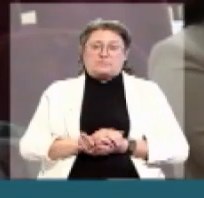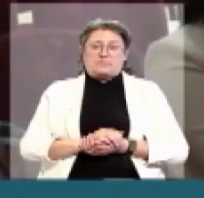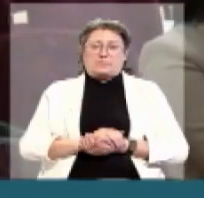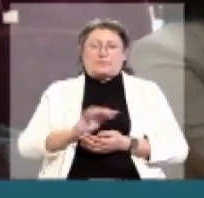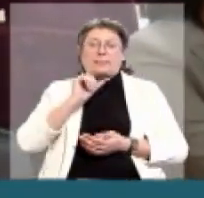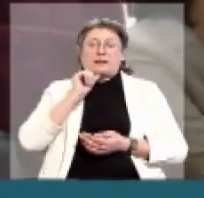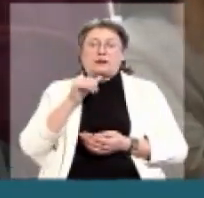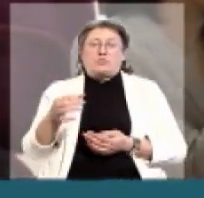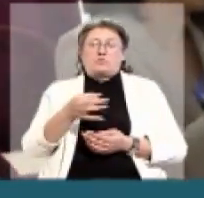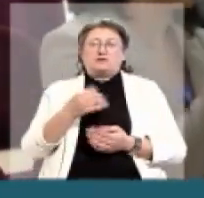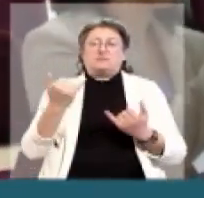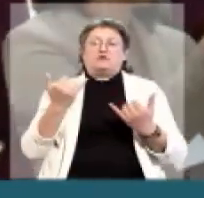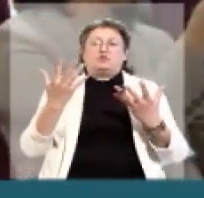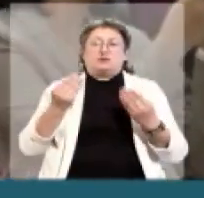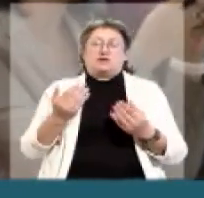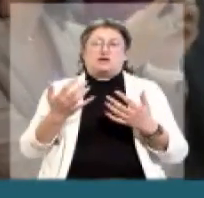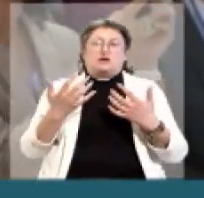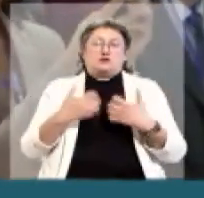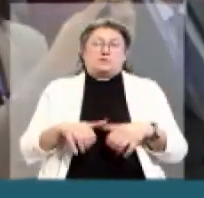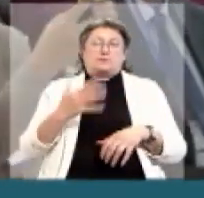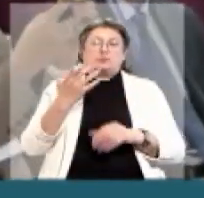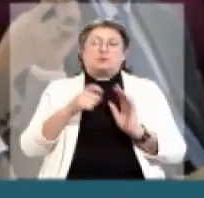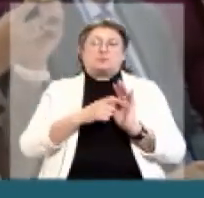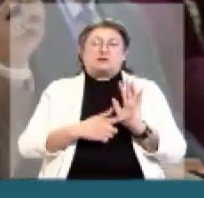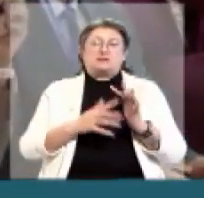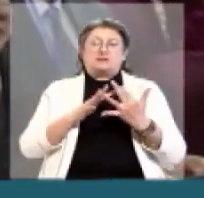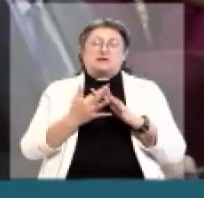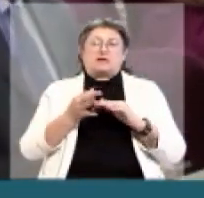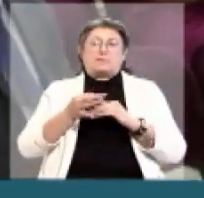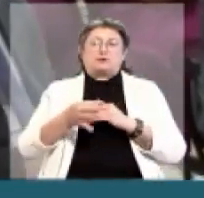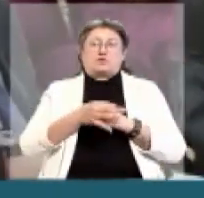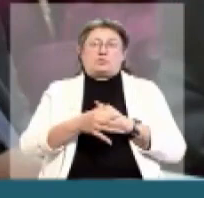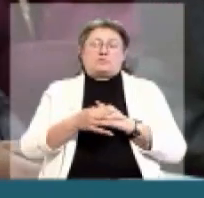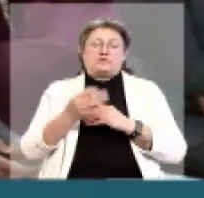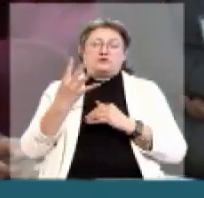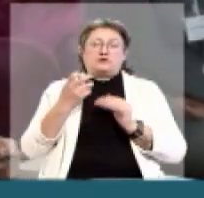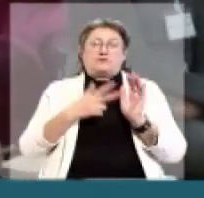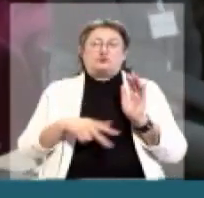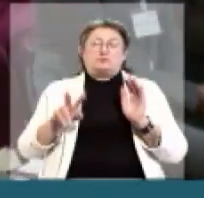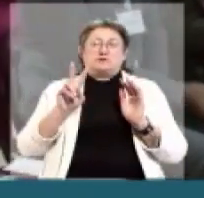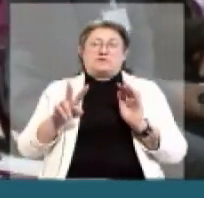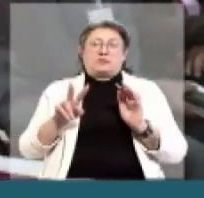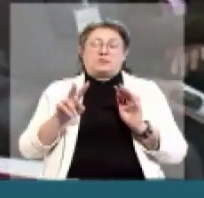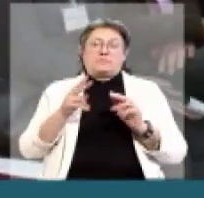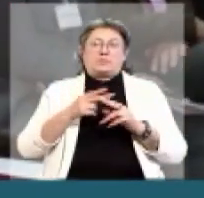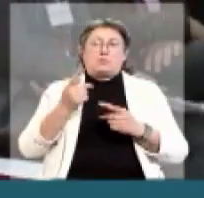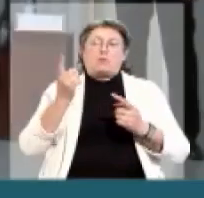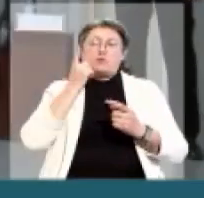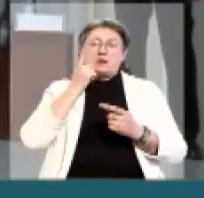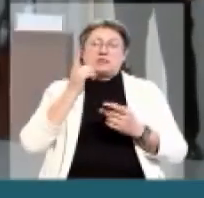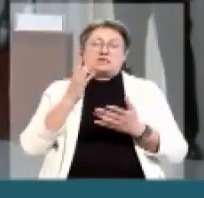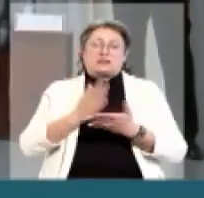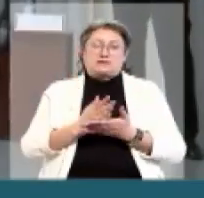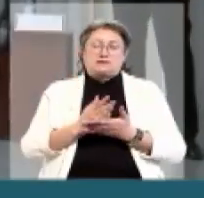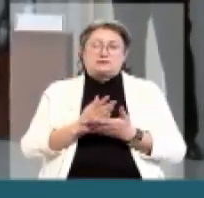Қостанай облысында қазіргі күні 517 ауылдық елді мекен бар. 482-сі мобильді интернетпен қамтылған. 35 ауылда